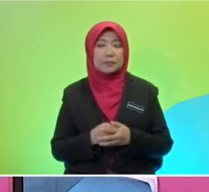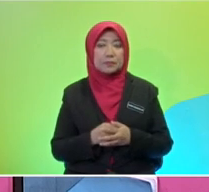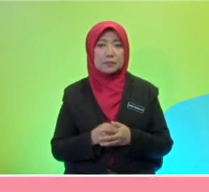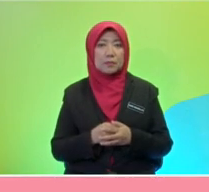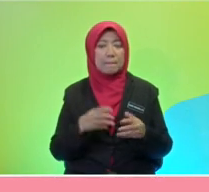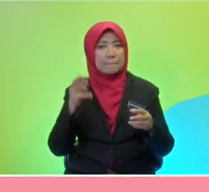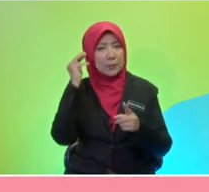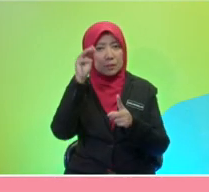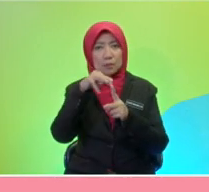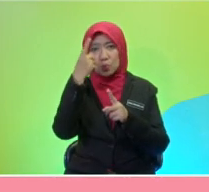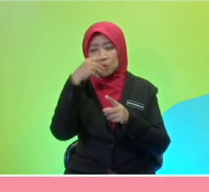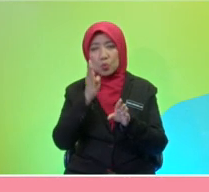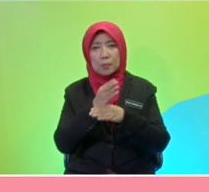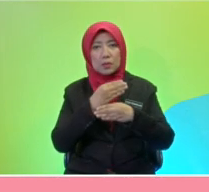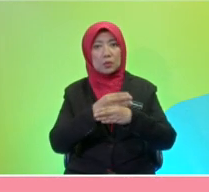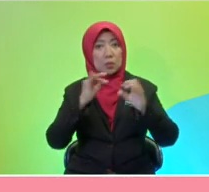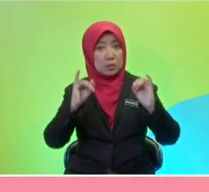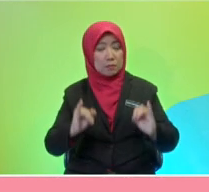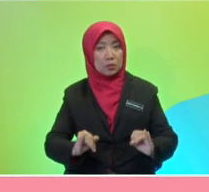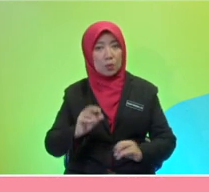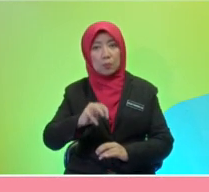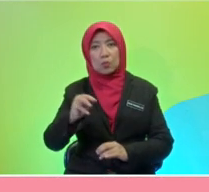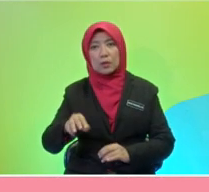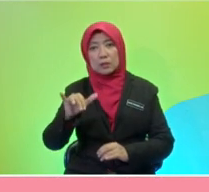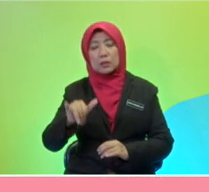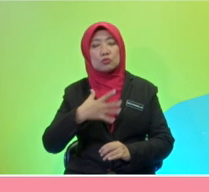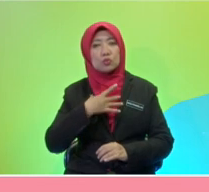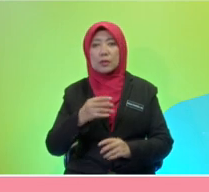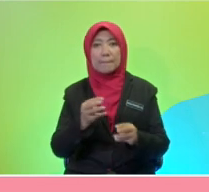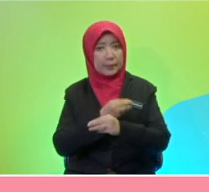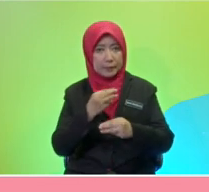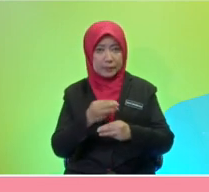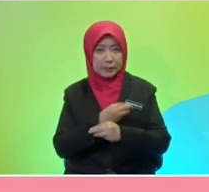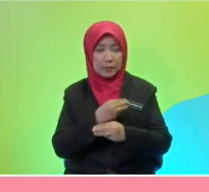untuk membentuk individu yang berfikir matematika